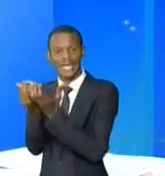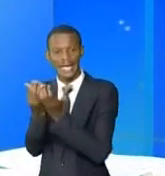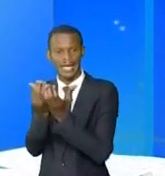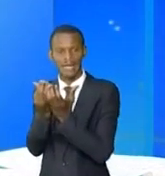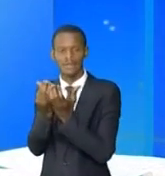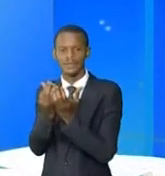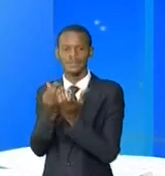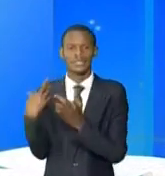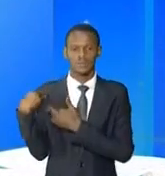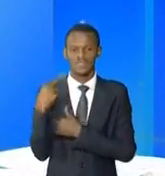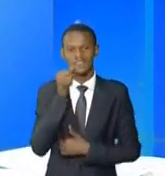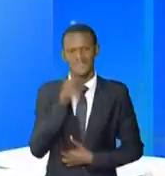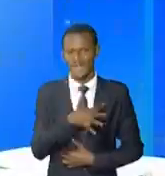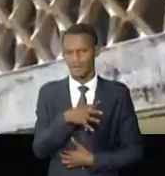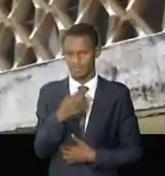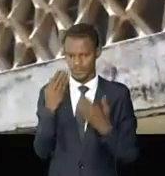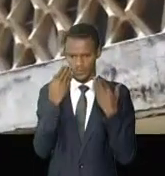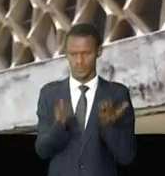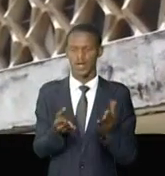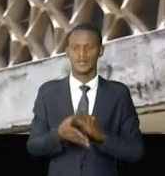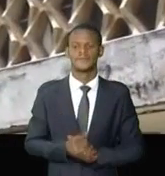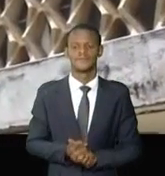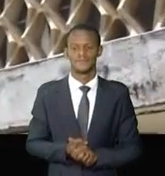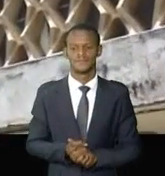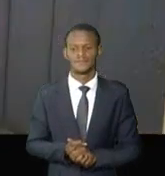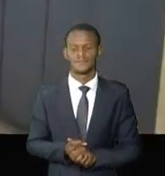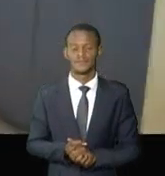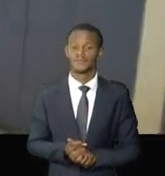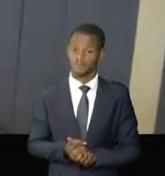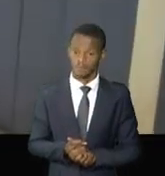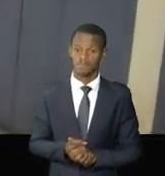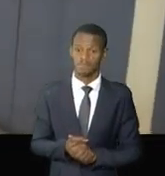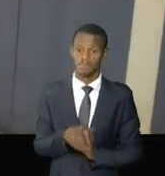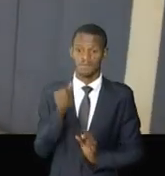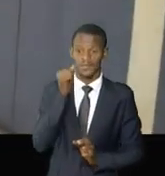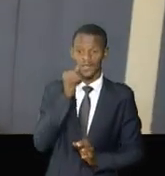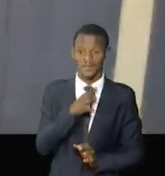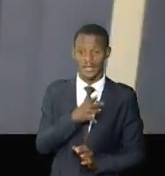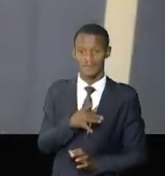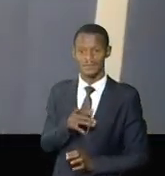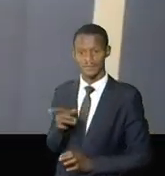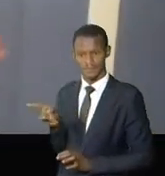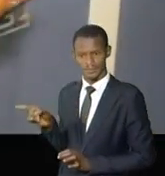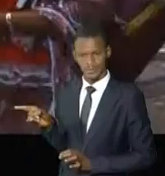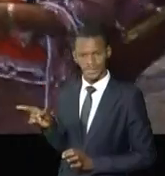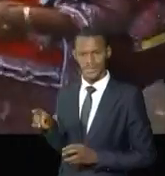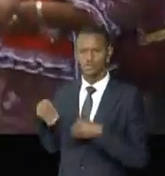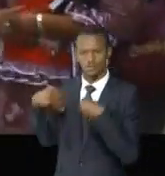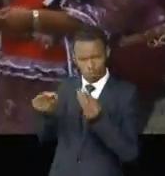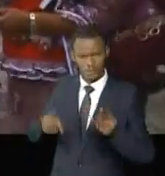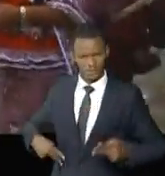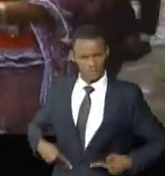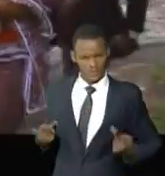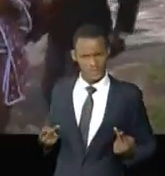dit Christine Lindo dans ce reportage. La femme est celle qui transmet la vie de ses faits. Elle occupe une place importante dans